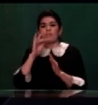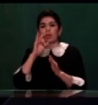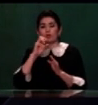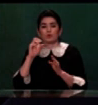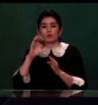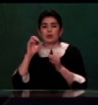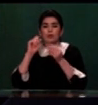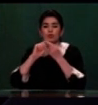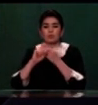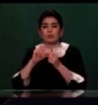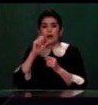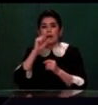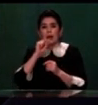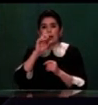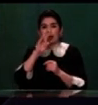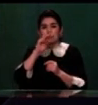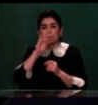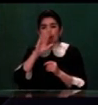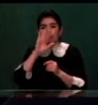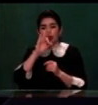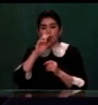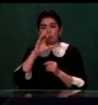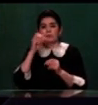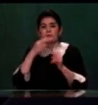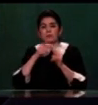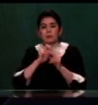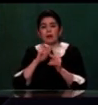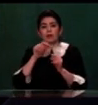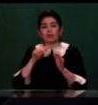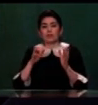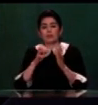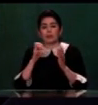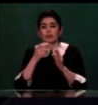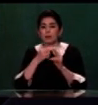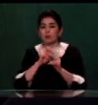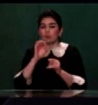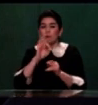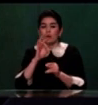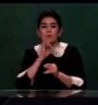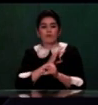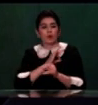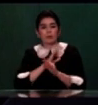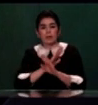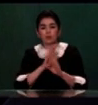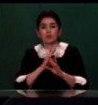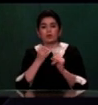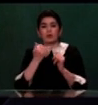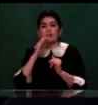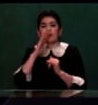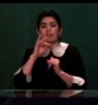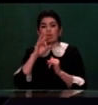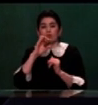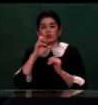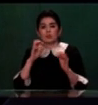himoyalashga mo'ljallangan antivirus dasturlari. Bugun antivirus dasturlaridan aynan foydalanmasak-da, lekin